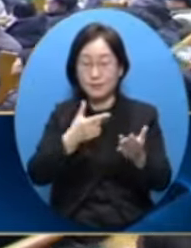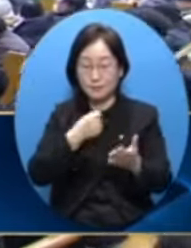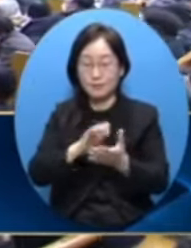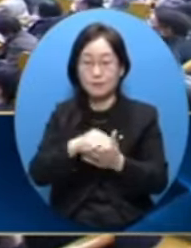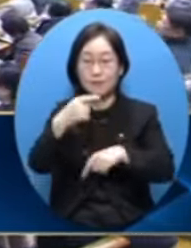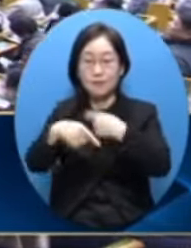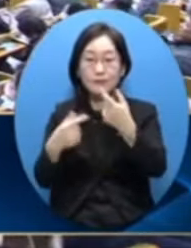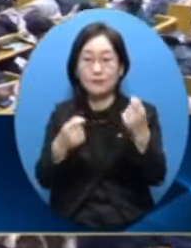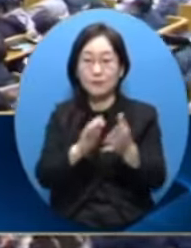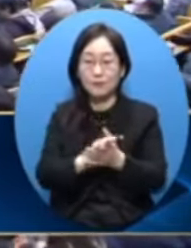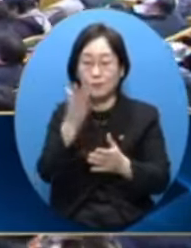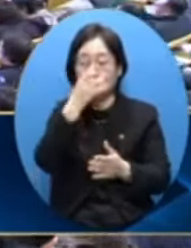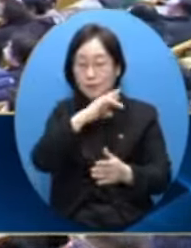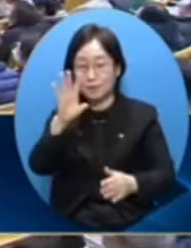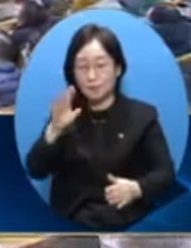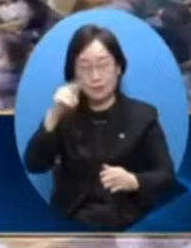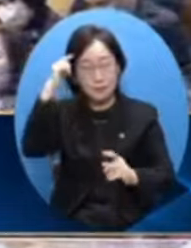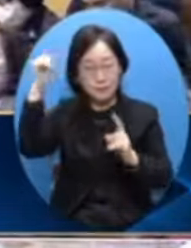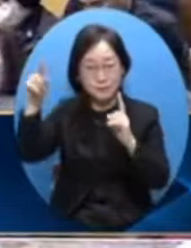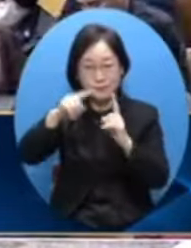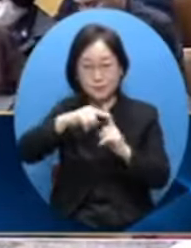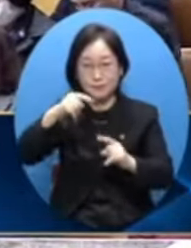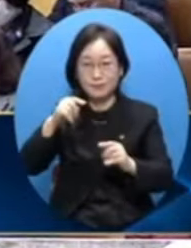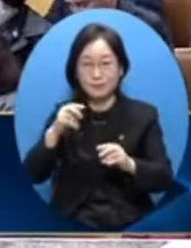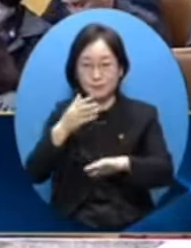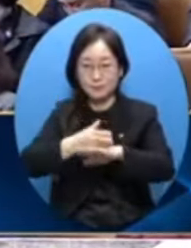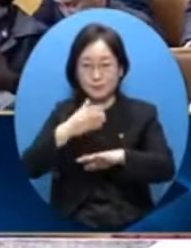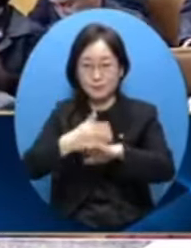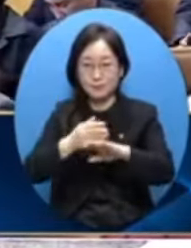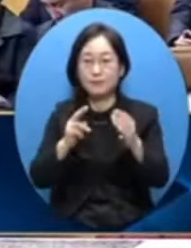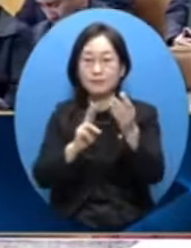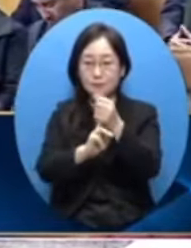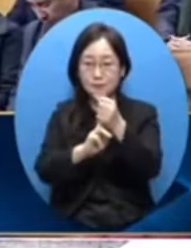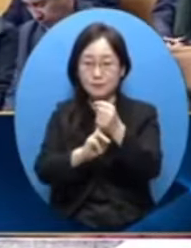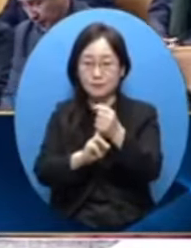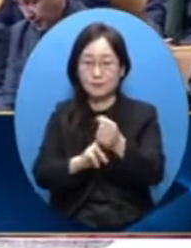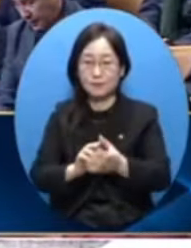따라해 주시기 바랍니다. 절대 긍정과 감사의 기적.